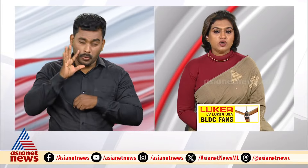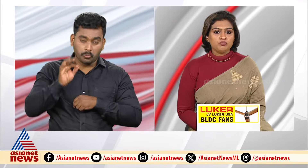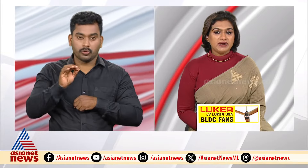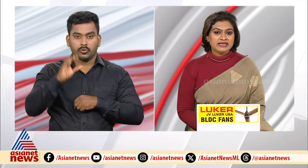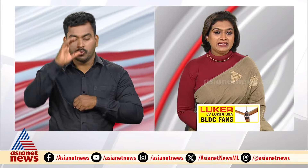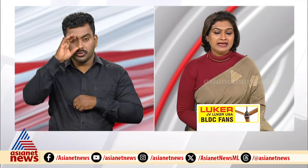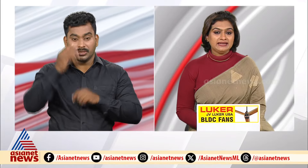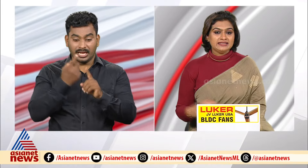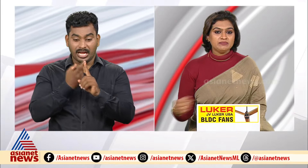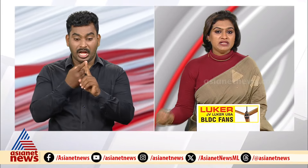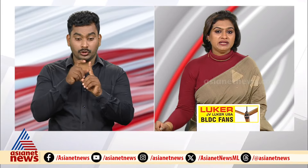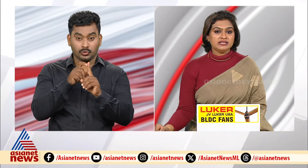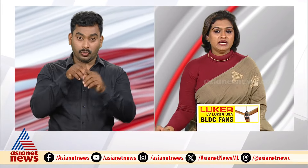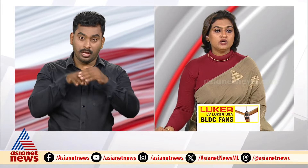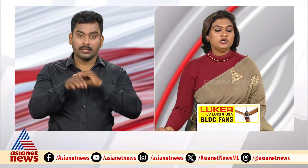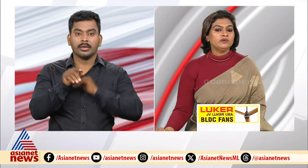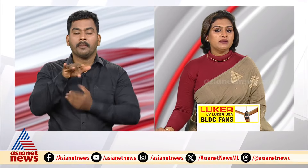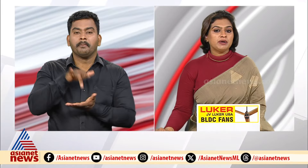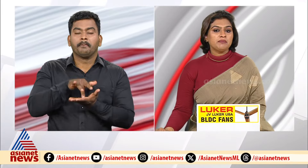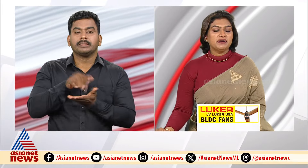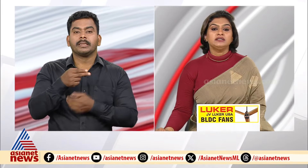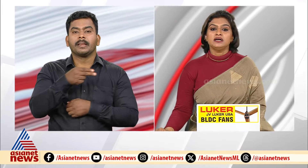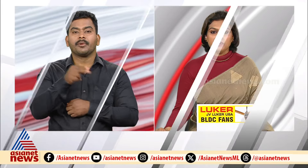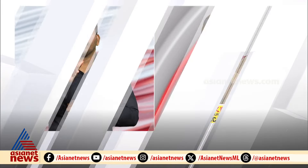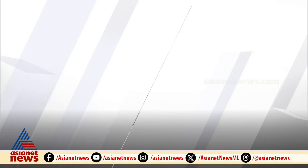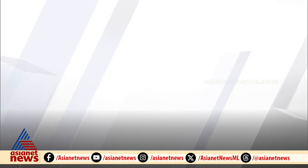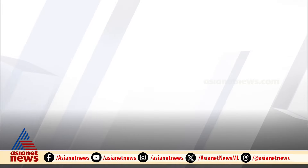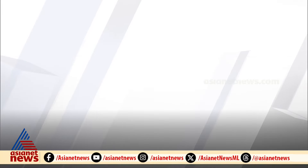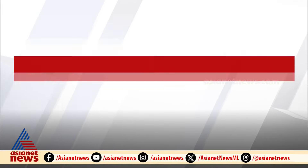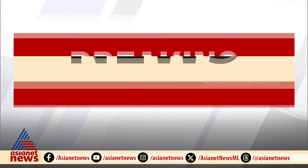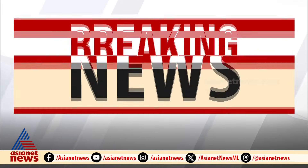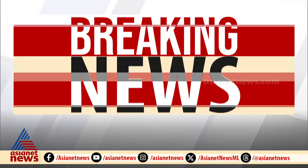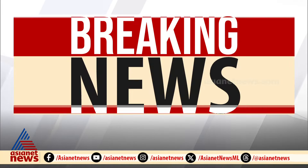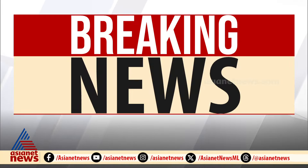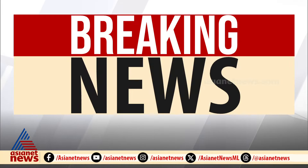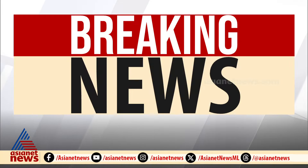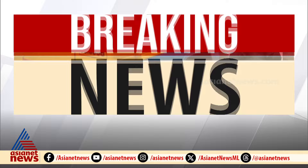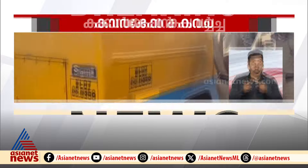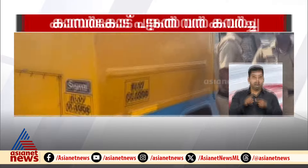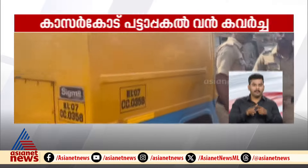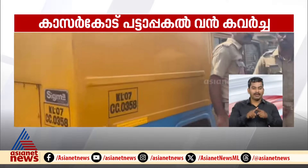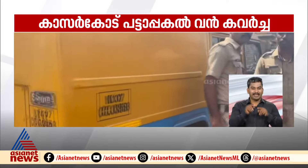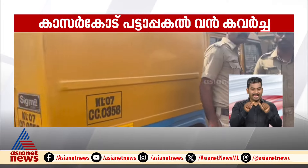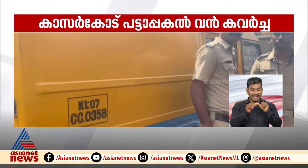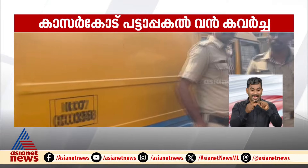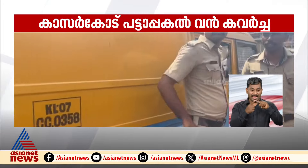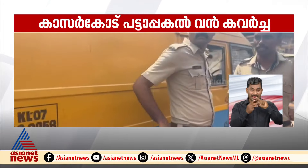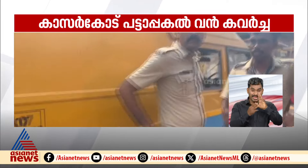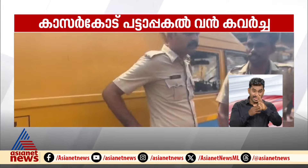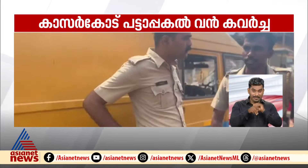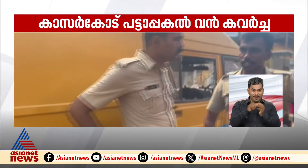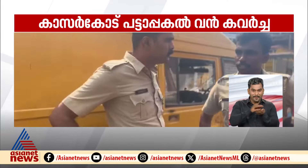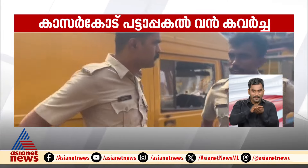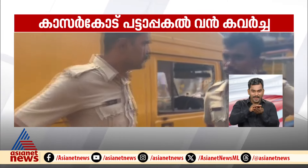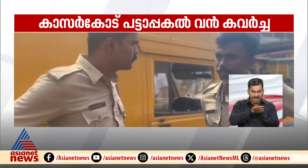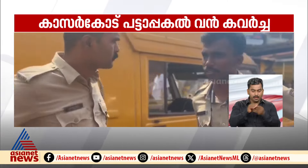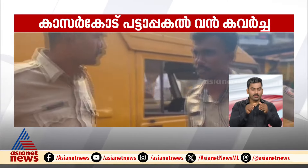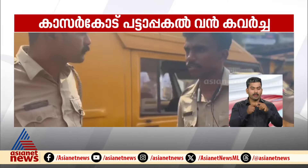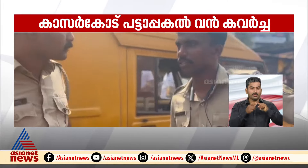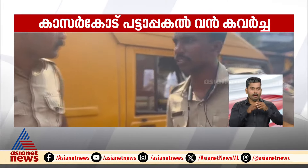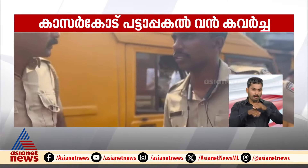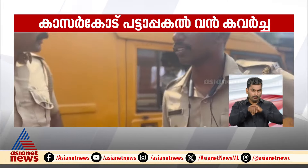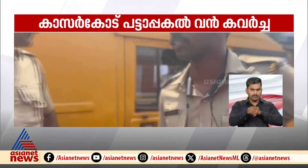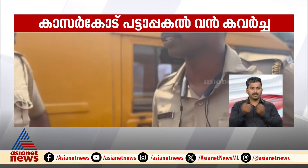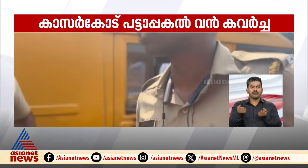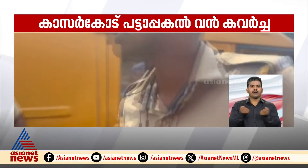കാസർഗോഡ് ഉപ്പളയിൽ എ ടി എമ്മിൽ നിറയ്ക്കാൻ കൊണ്ടുവന്ന പണം പട്ടാപ്പകൽ കവർന്നു. 50 ലക്ഷം രൂപ നഷ്ടപ്പെട്ടെന്ന് പ്രാഥമിക വിവരം. സംഭവം